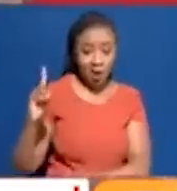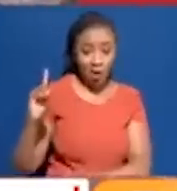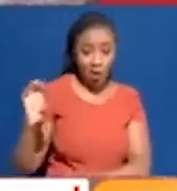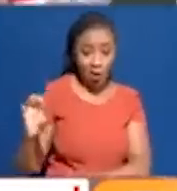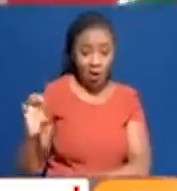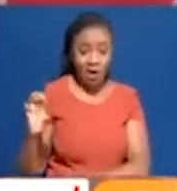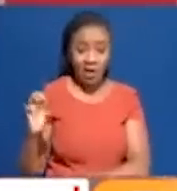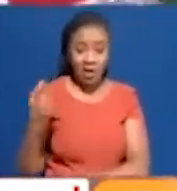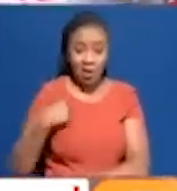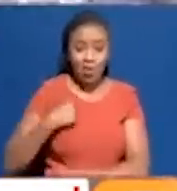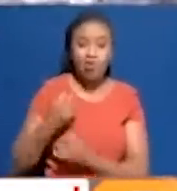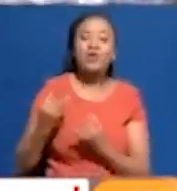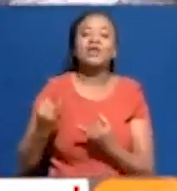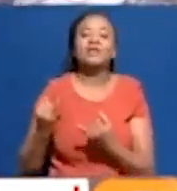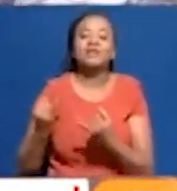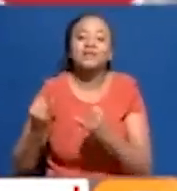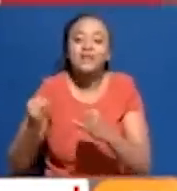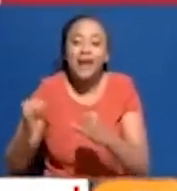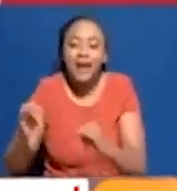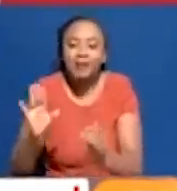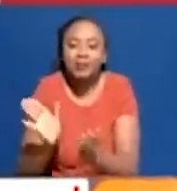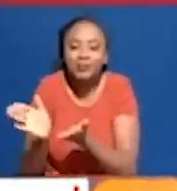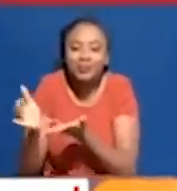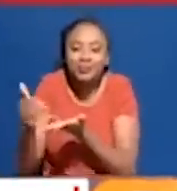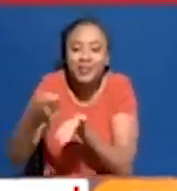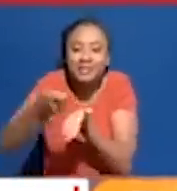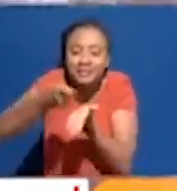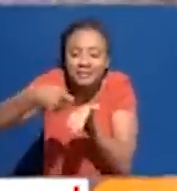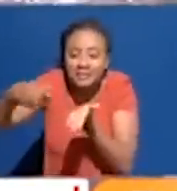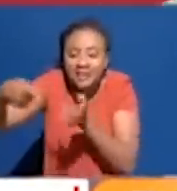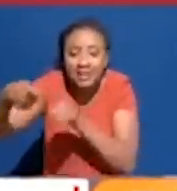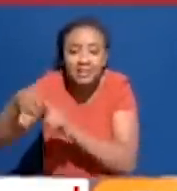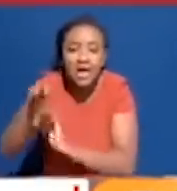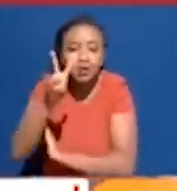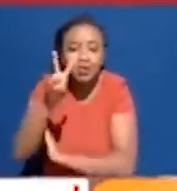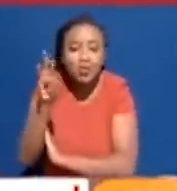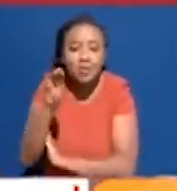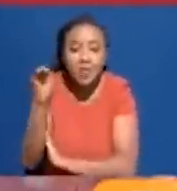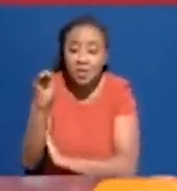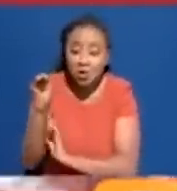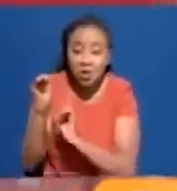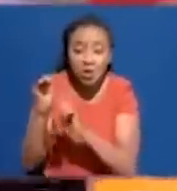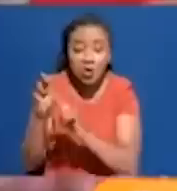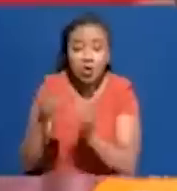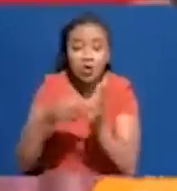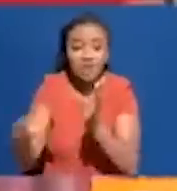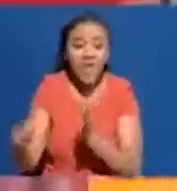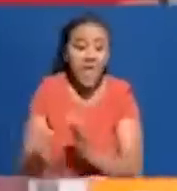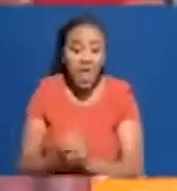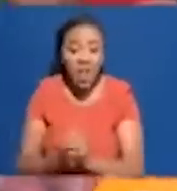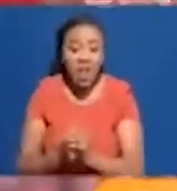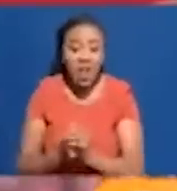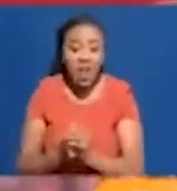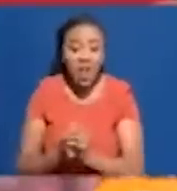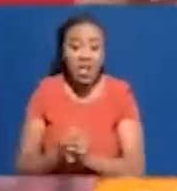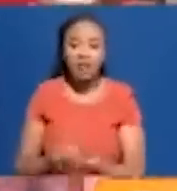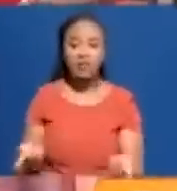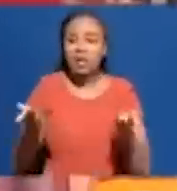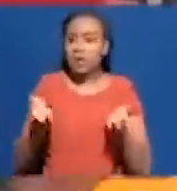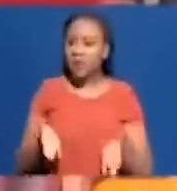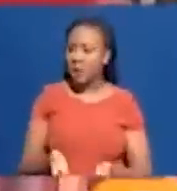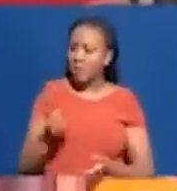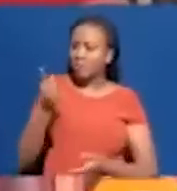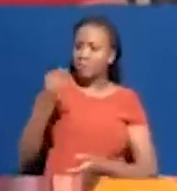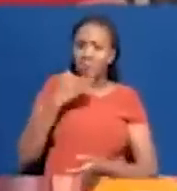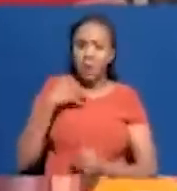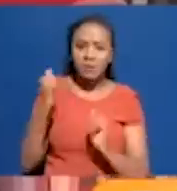Tulijaribu kukusanya signature milioni mbili peke yake. Tukashindwa. Na wale tulishindwa nao ndio sasa wanataka